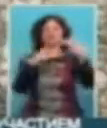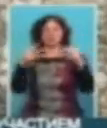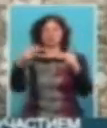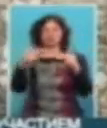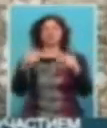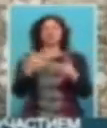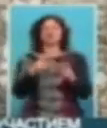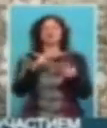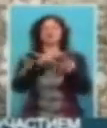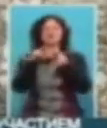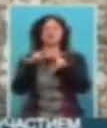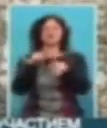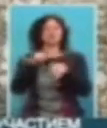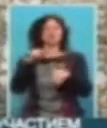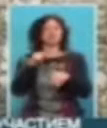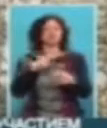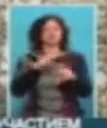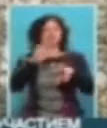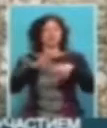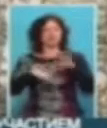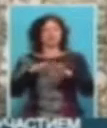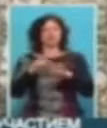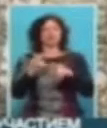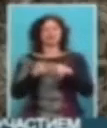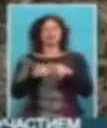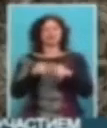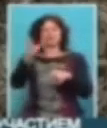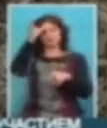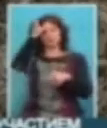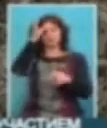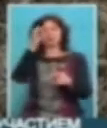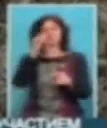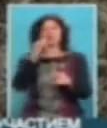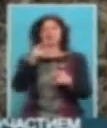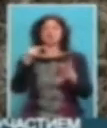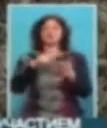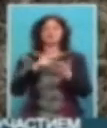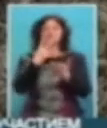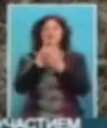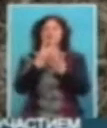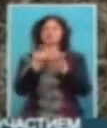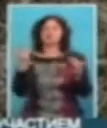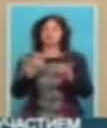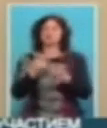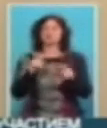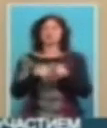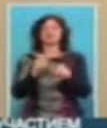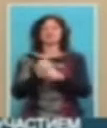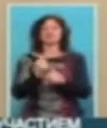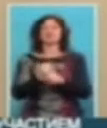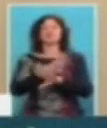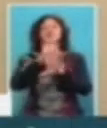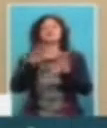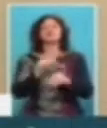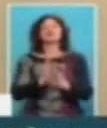чутким руководством специалистов, которые на заседании выступили с научным обоснованием необходимости таких процедур. Все растения